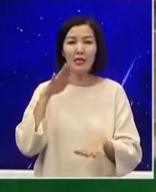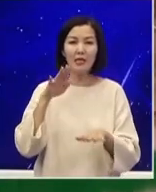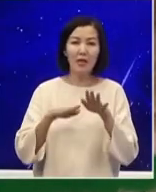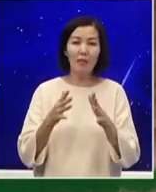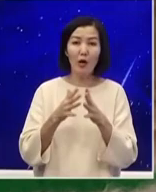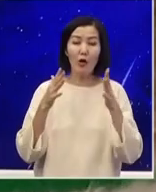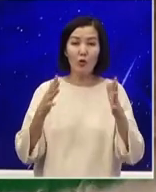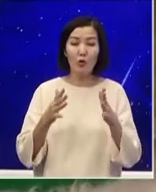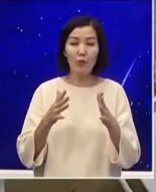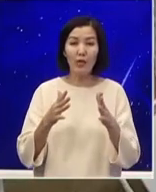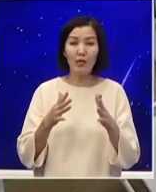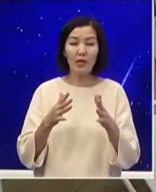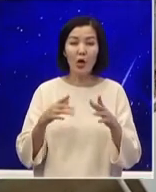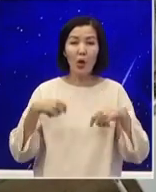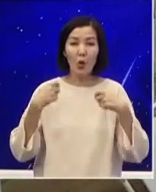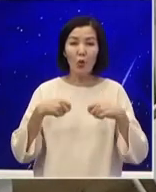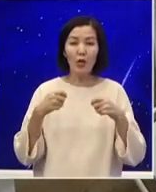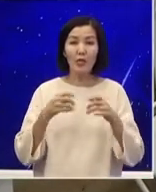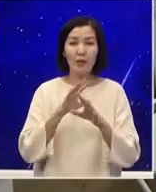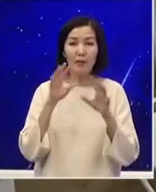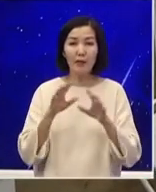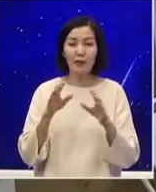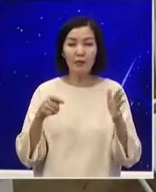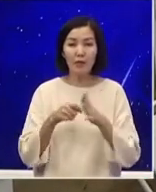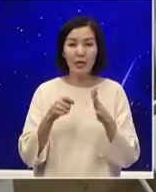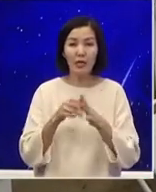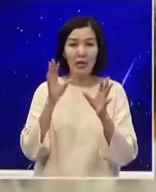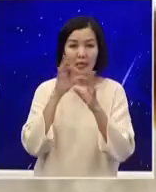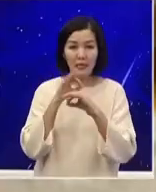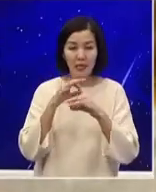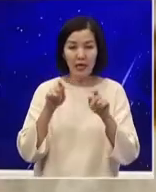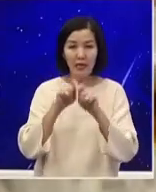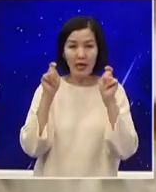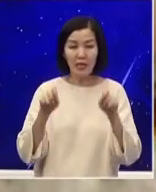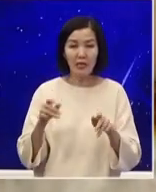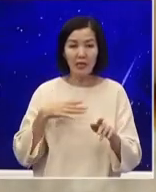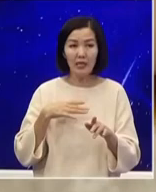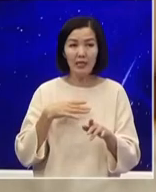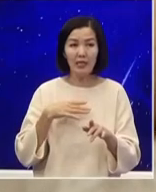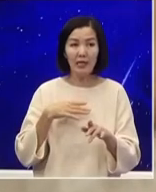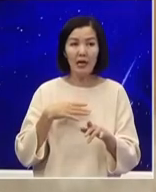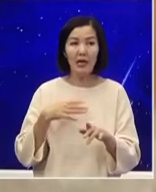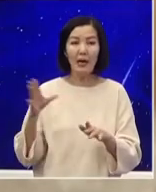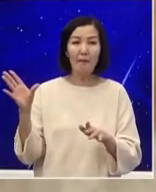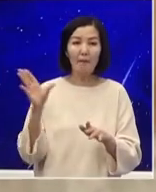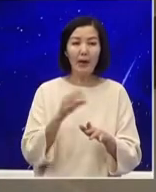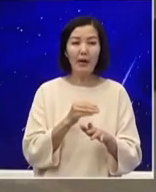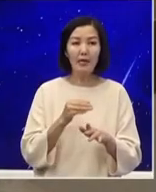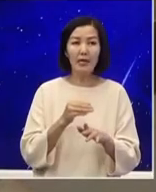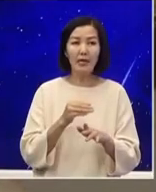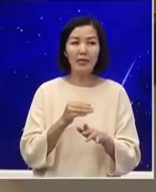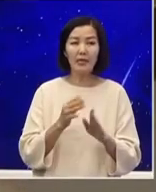талабы дейді шаруа қожалық иесі. Сол үшін арнайы зертханада ашыпты. Мұнда гемшир төлінен зембриондары алынып, отандық төлге